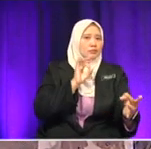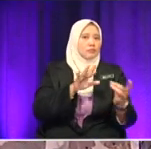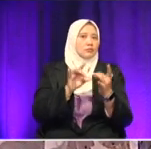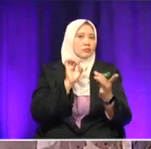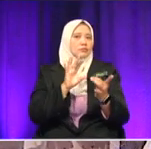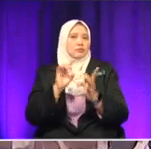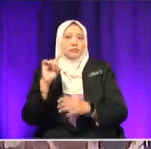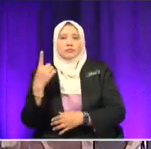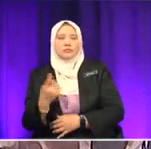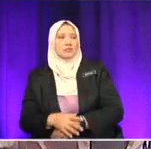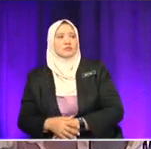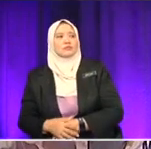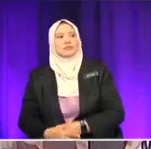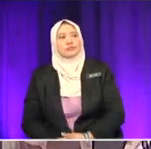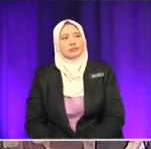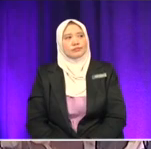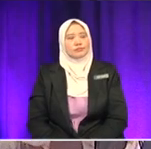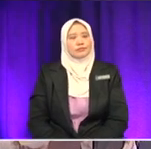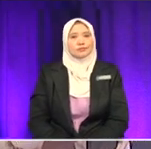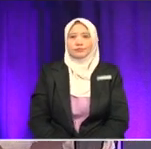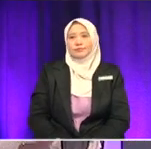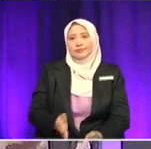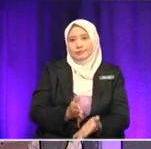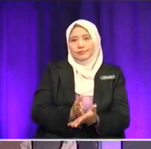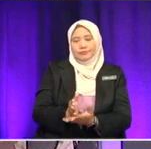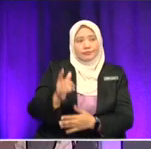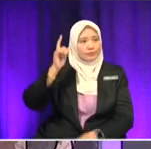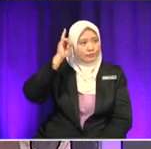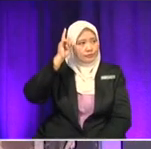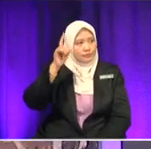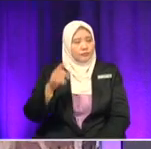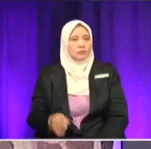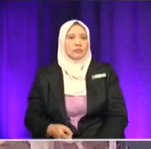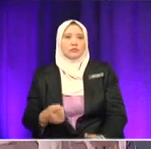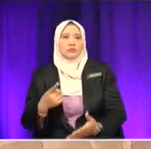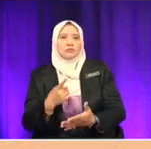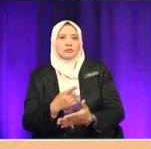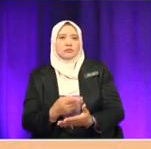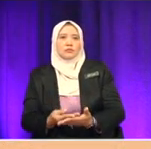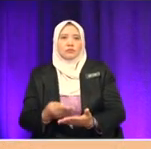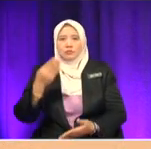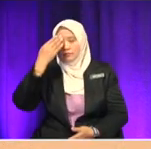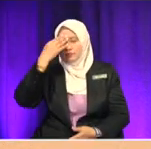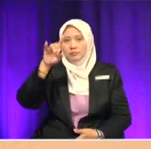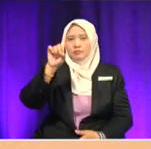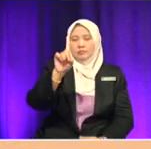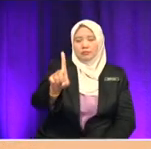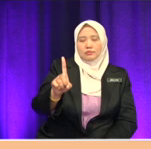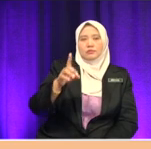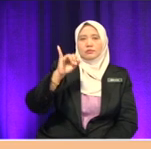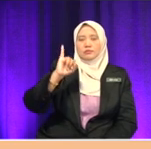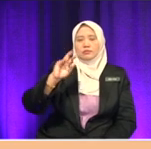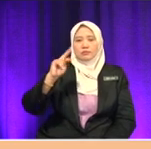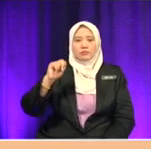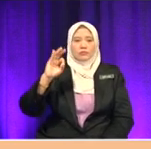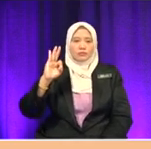selesai. Okey, seterusnya. Mari kita lihat, nyatakan satu inference. So, apa dia pula inference ni?